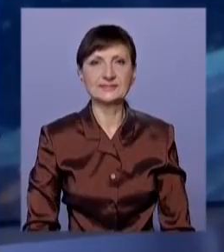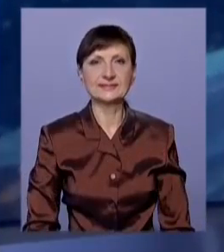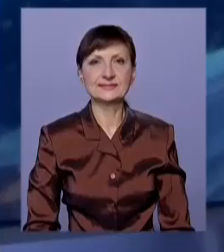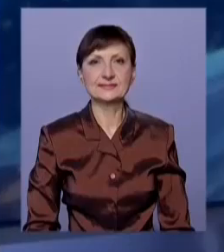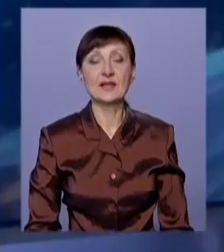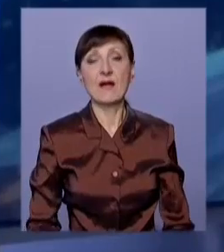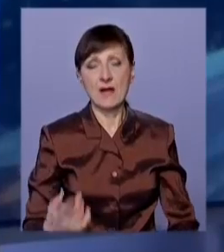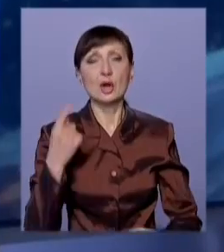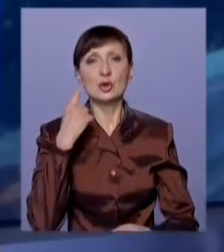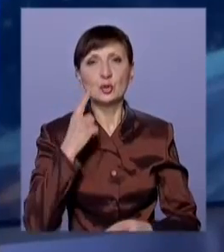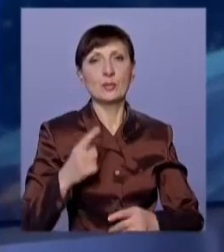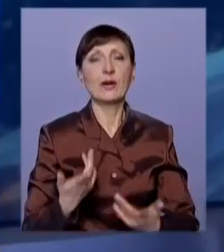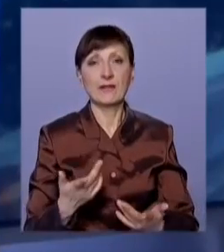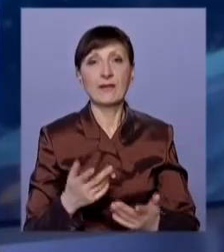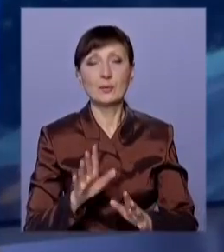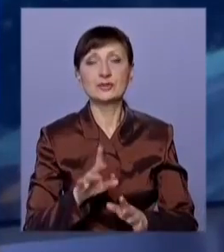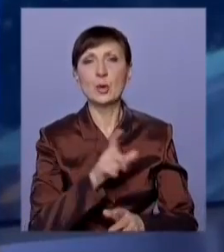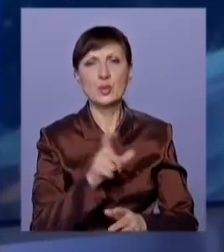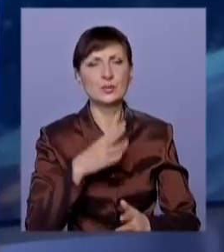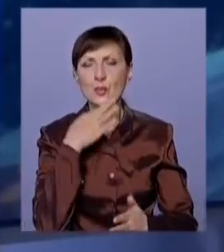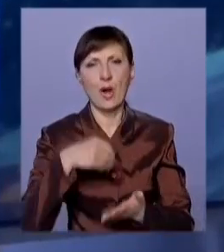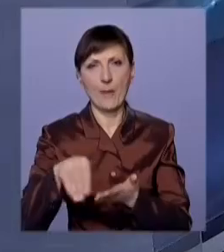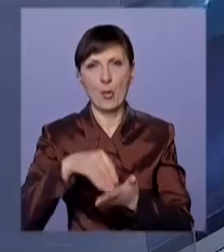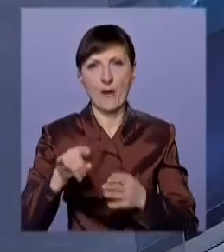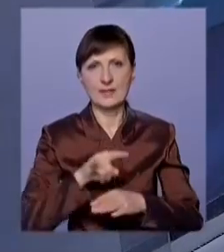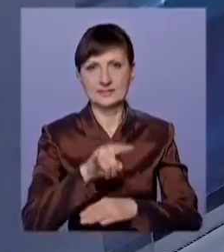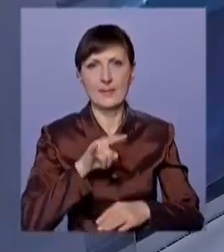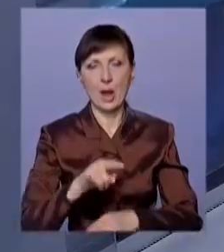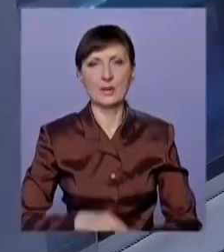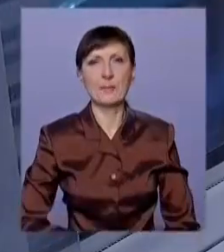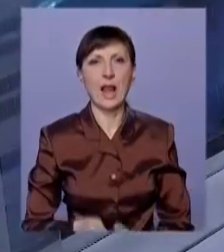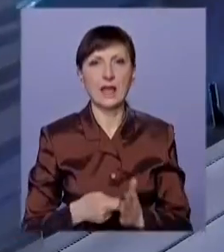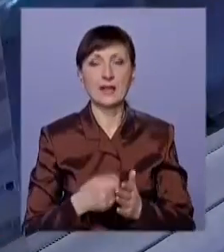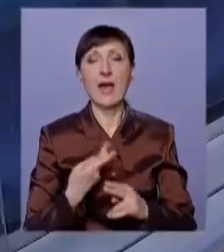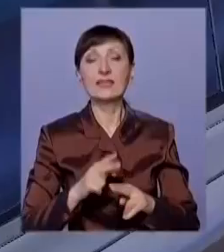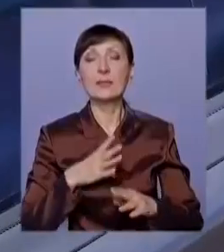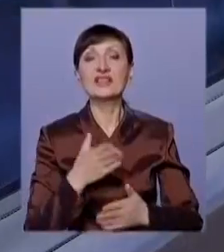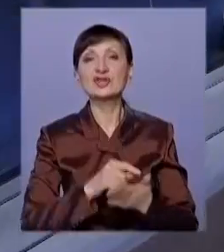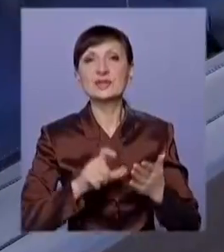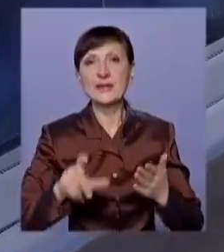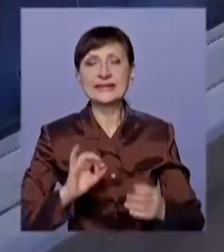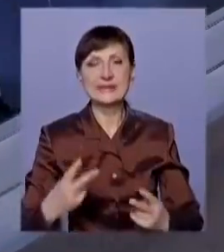Ну, думаю, спрос на этого перевозчика будет огромный. Благодарю. Я напомню, это был Анвар Шалекенов из Астаны.